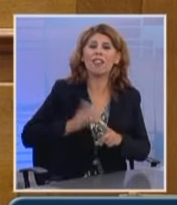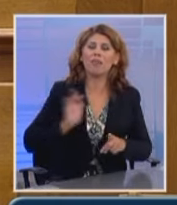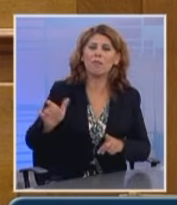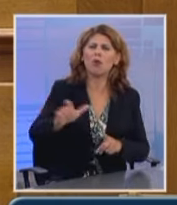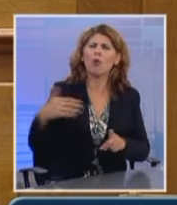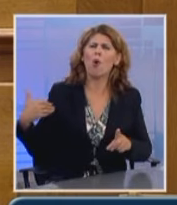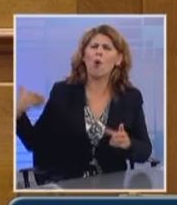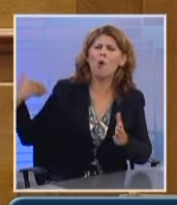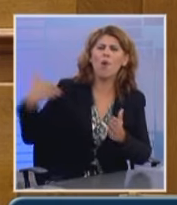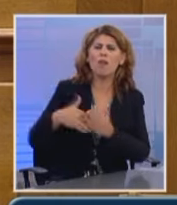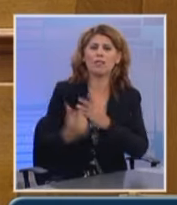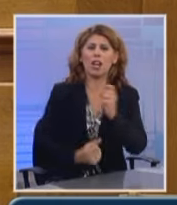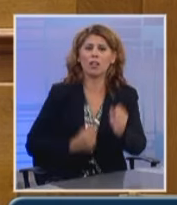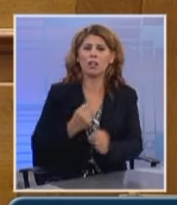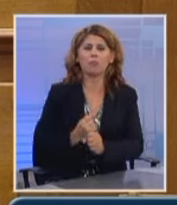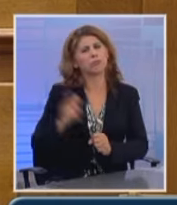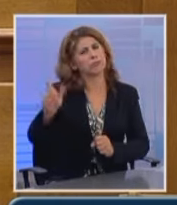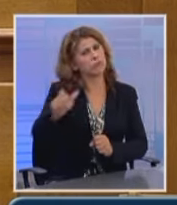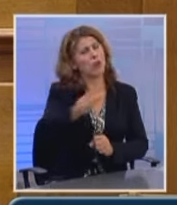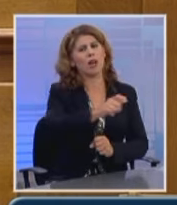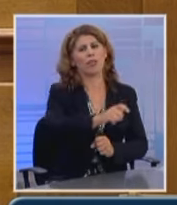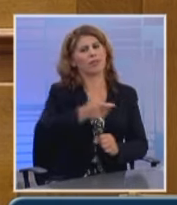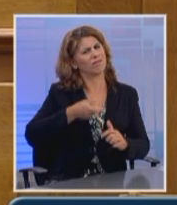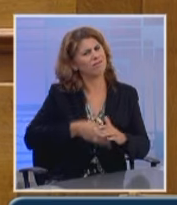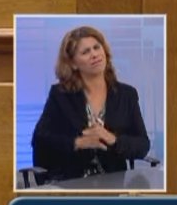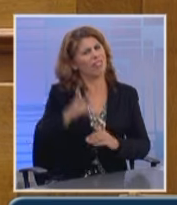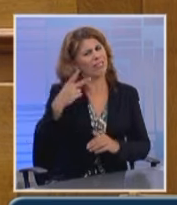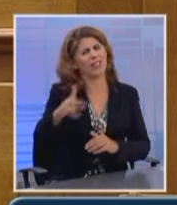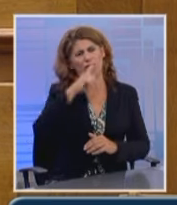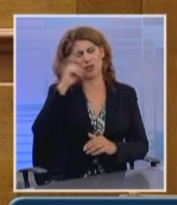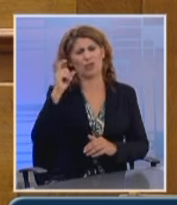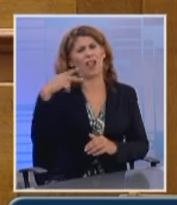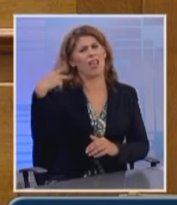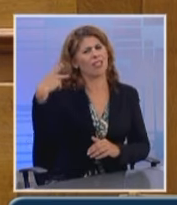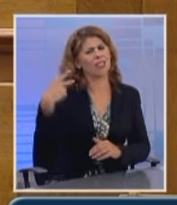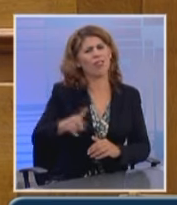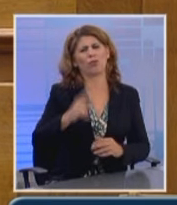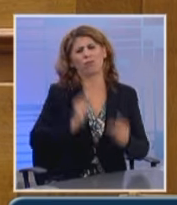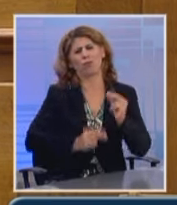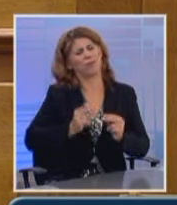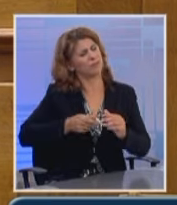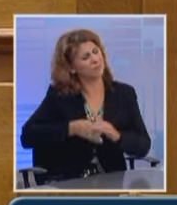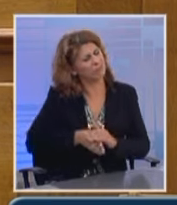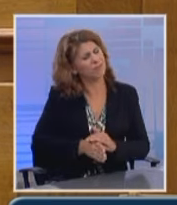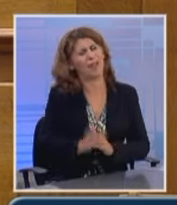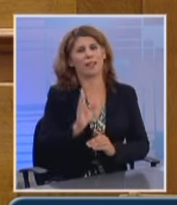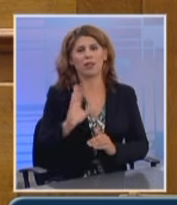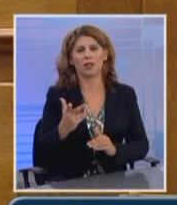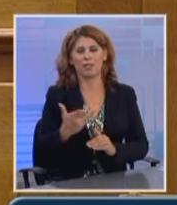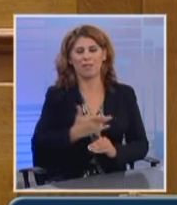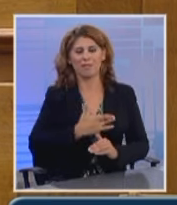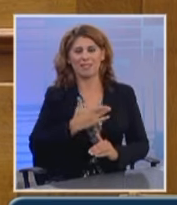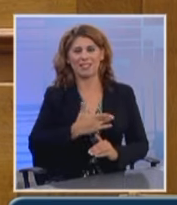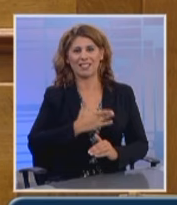αυτά τα χρόνια ο καθένας ξεχωριστά περνάει τις δικές του δυσκολίες και το δικό του Γολγοθά, ότι η δύναμη της